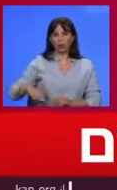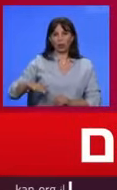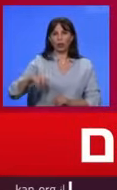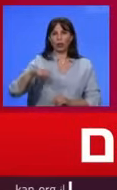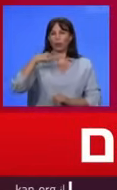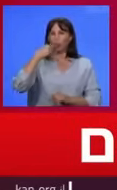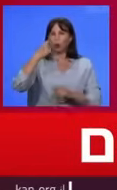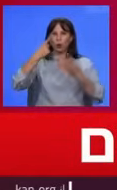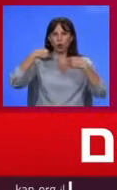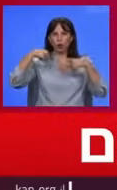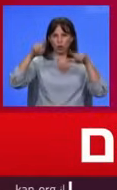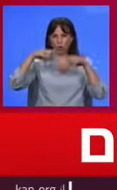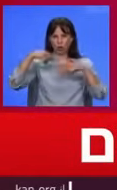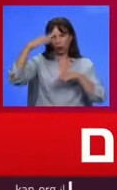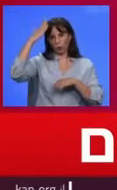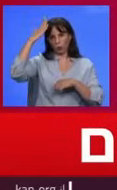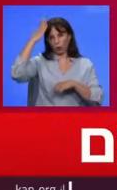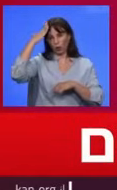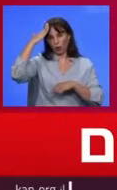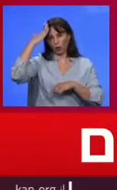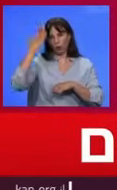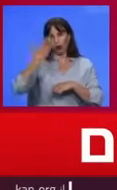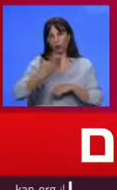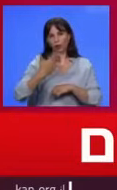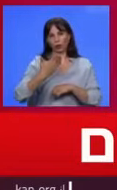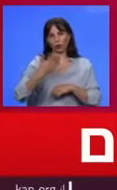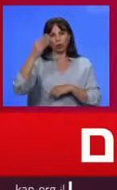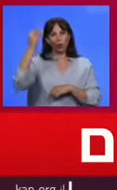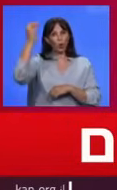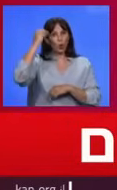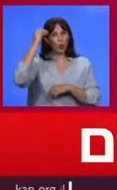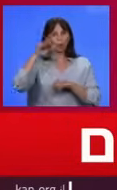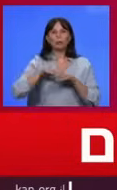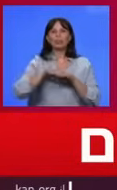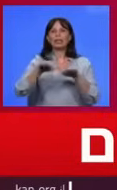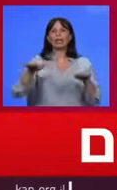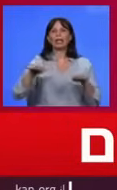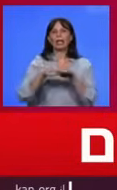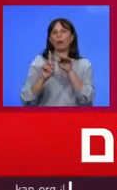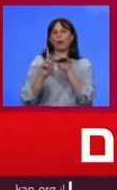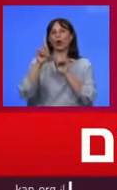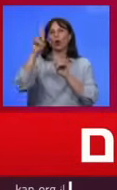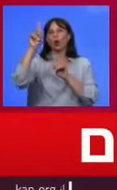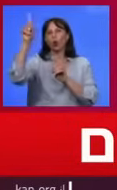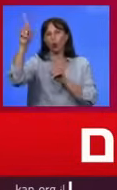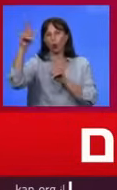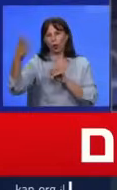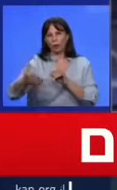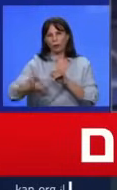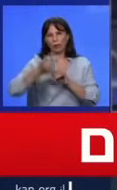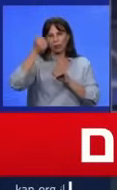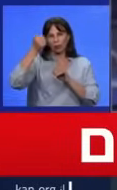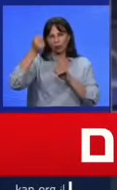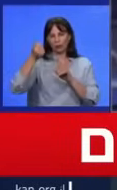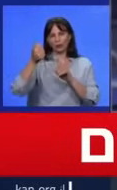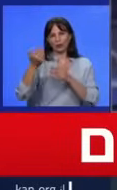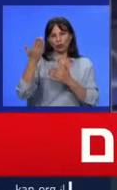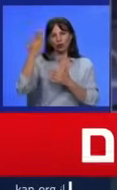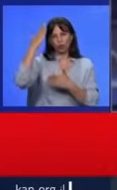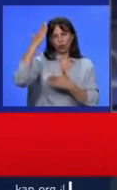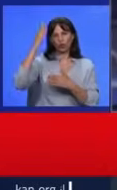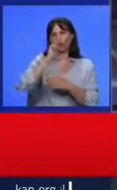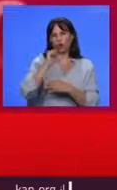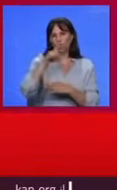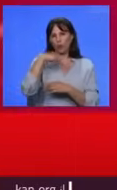כברת, שמדברים שם על לומדים שחייה בהתכתבות. אצל מציל ידוע, תוך שניות נכנס ידוע. לים. עכשיו אני אומר ככה,